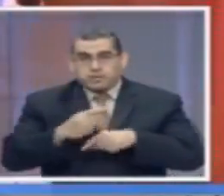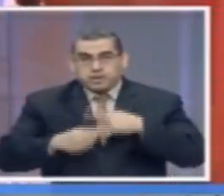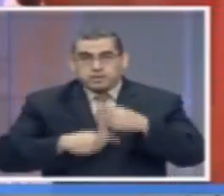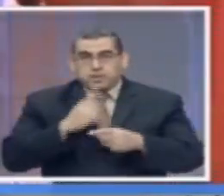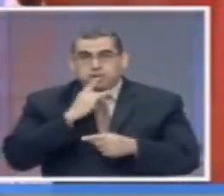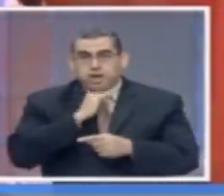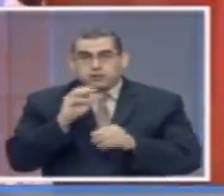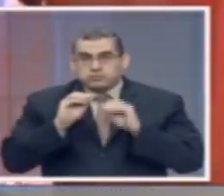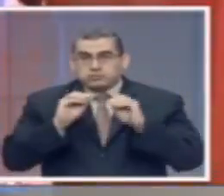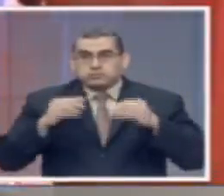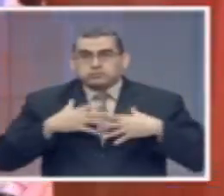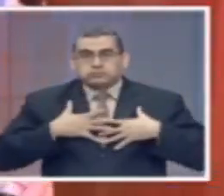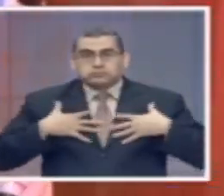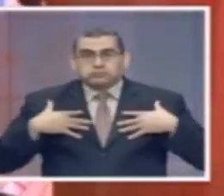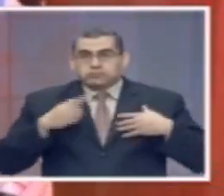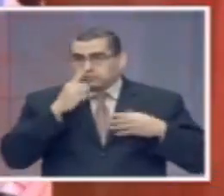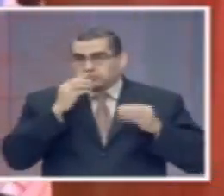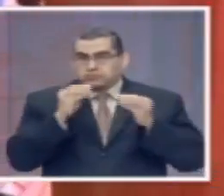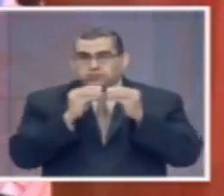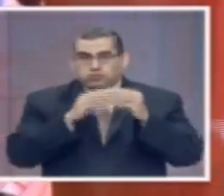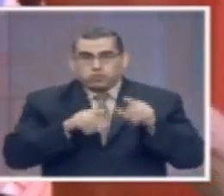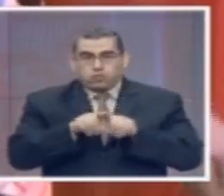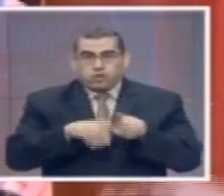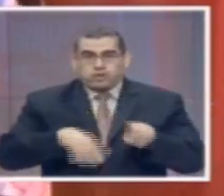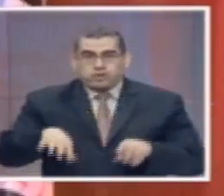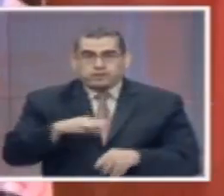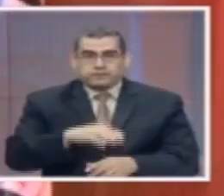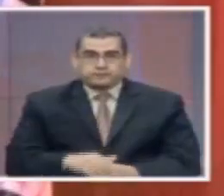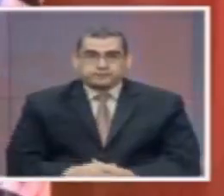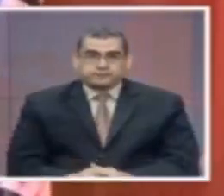على إشاعة روح المحبة والإخاء.